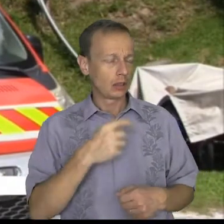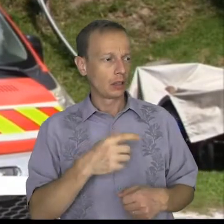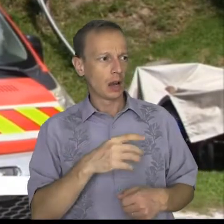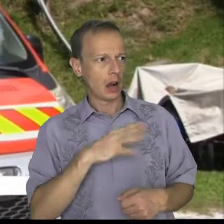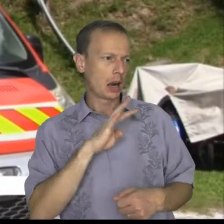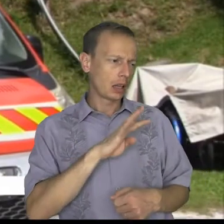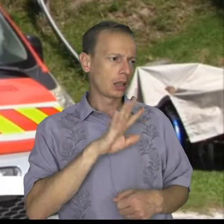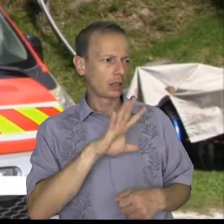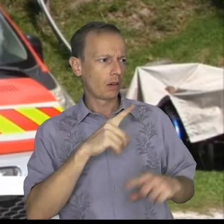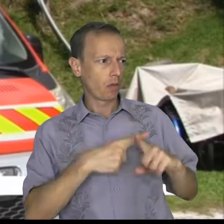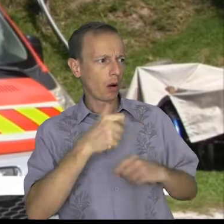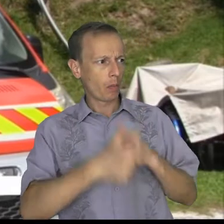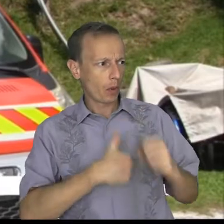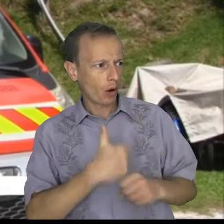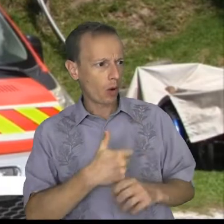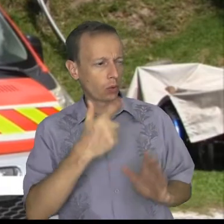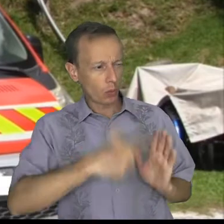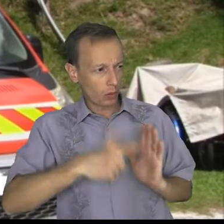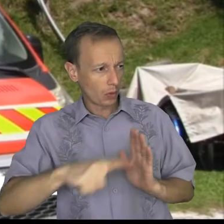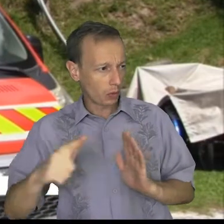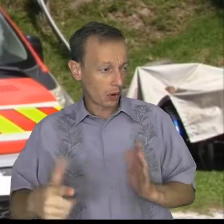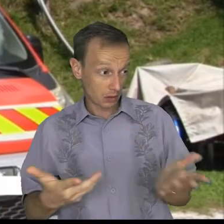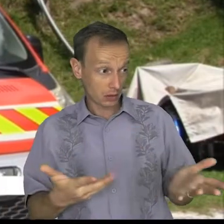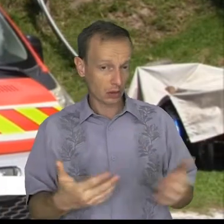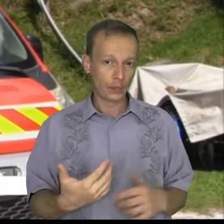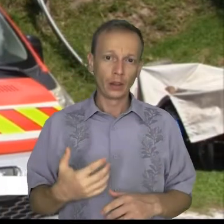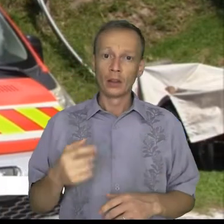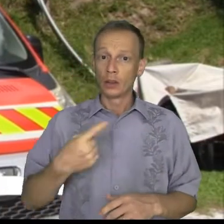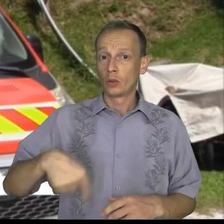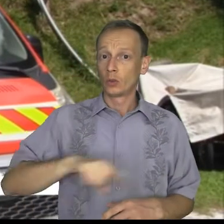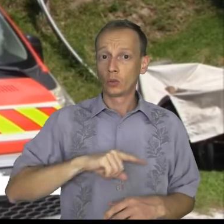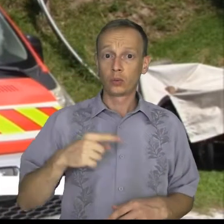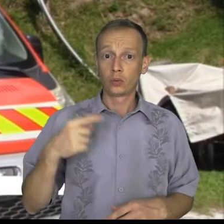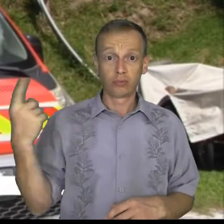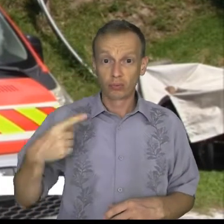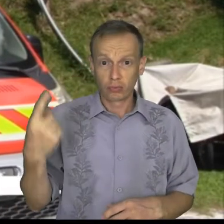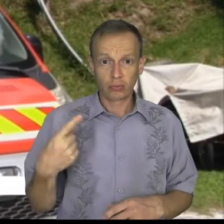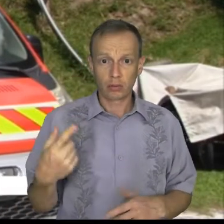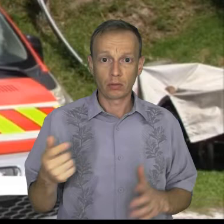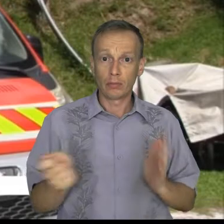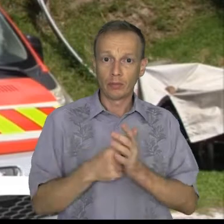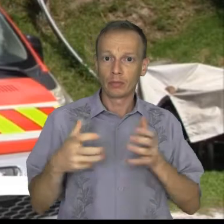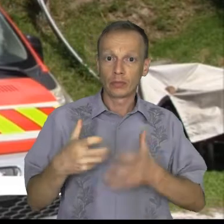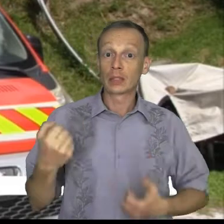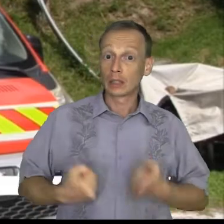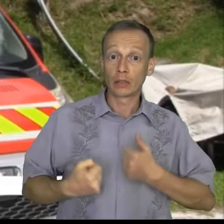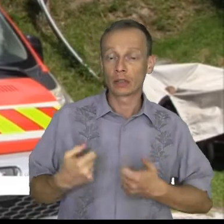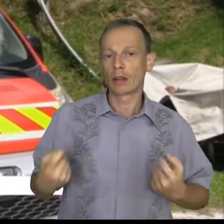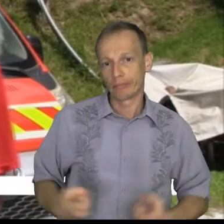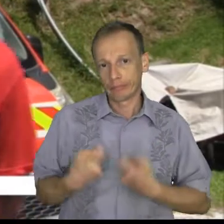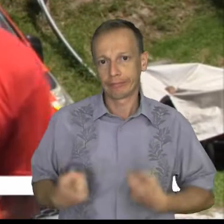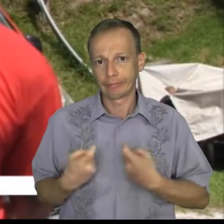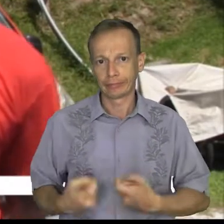chaque service. 4 ou 5 dans l'année, des gros exercices comme ça, en moyenne, tous les 2 mois? Nous, on fait